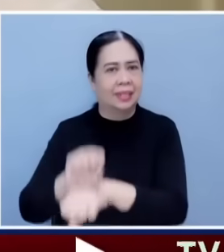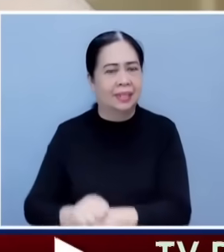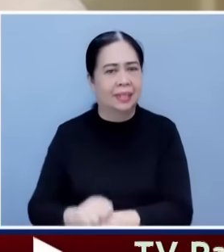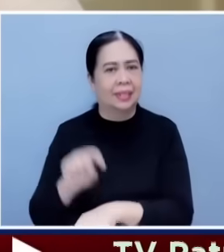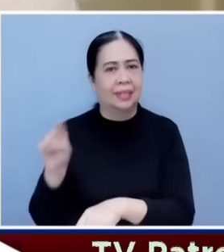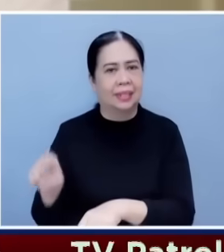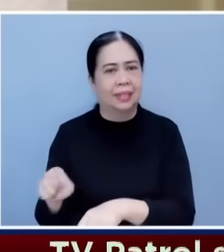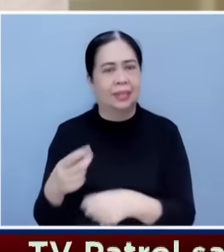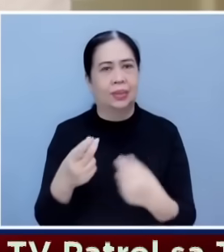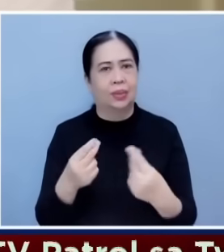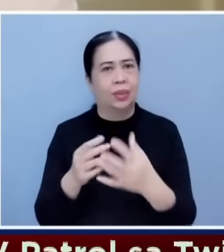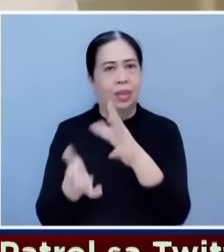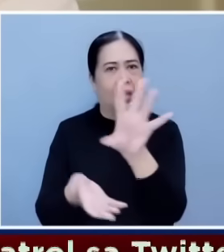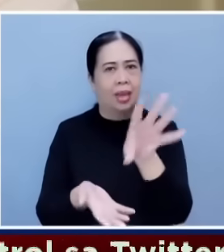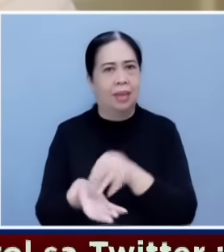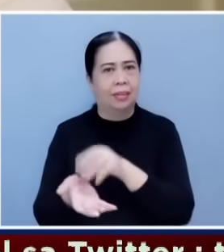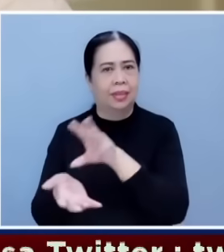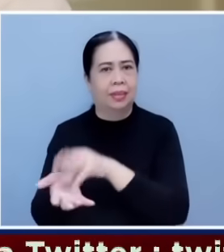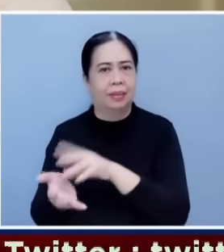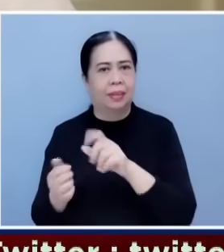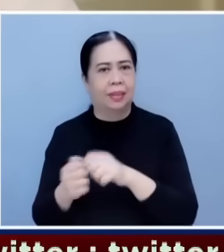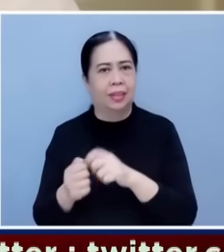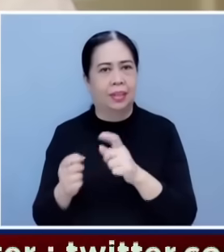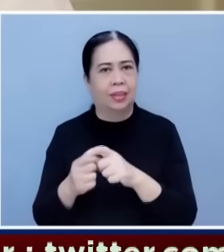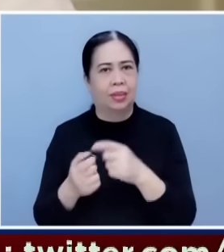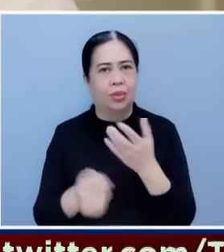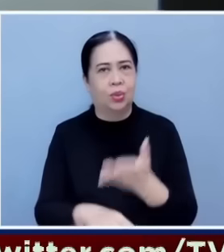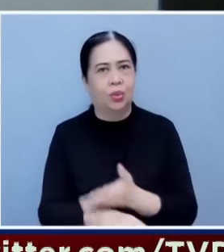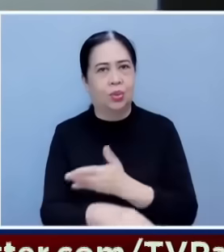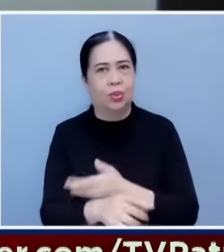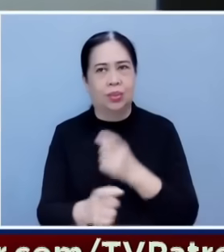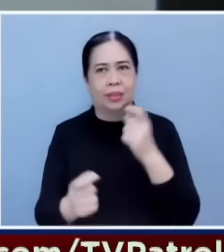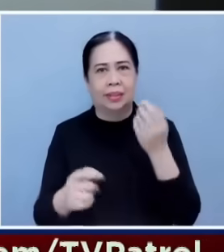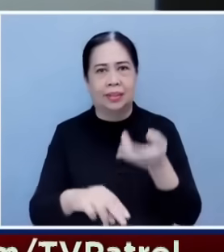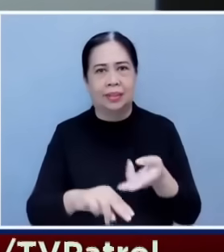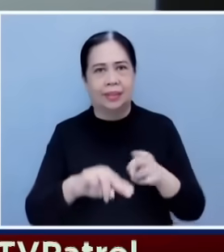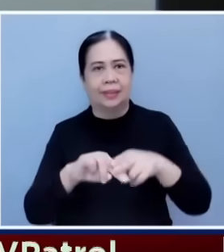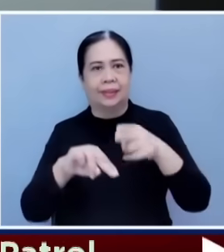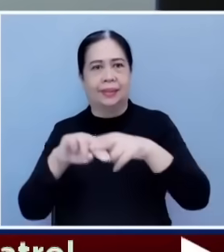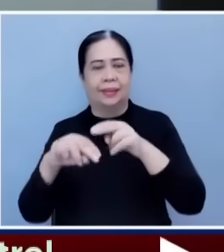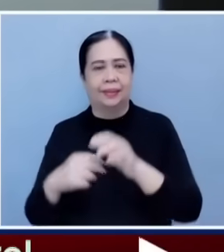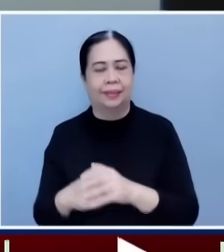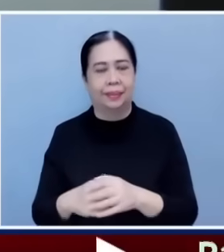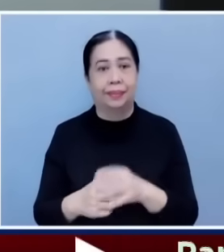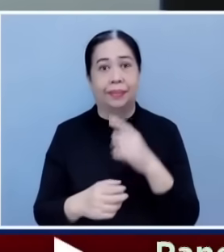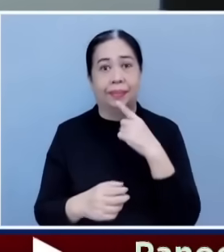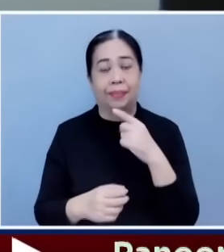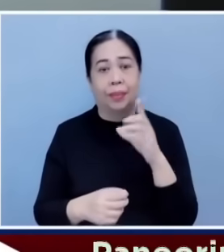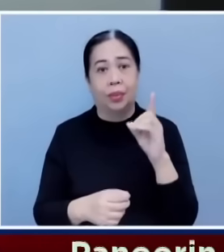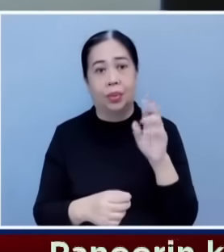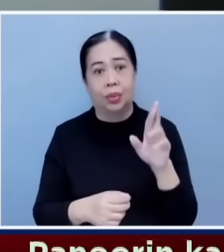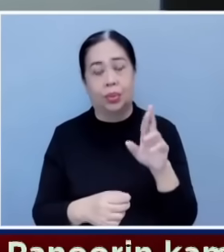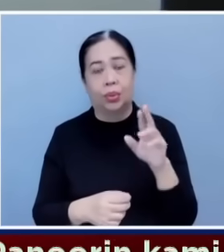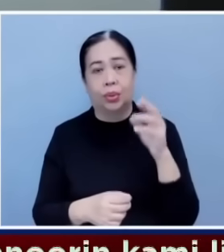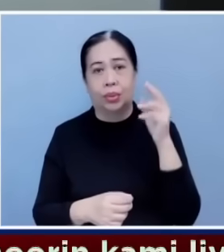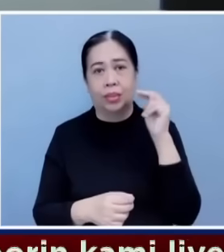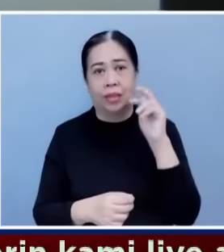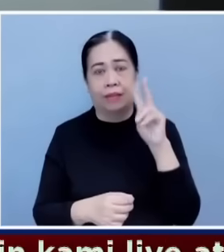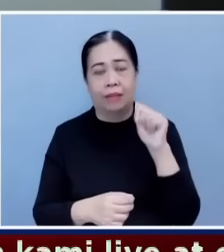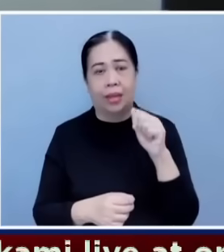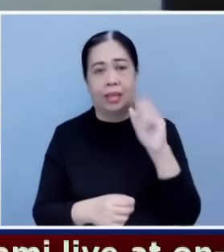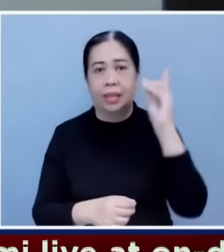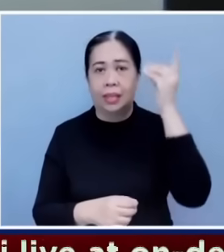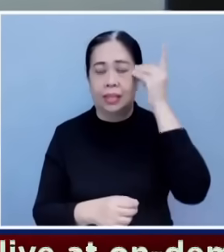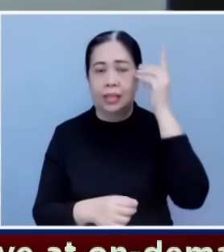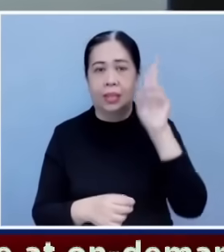na ginagaya natin ngayon, nag-ini-improvise lang natin. Ayon naman kay Dr. Jim Belnaval, dekano ng UP